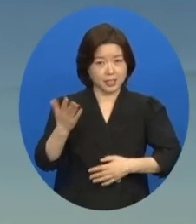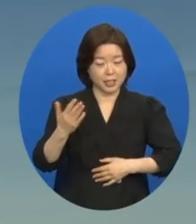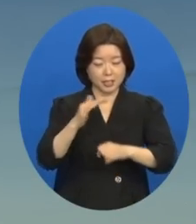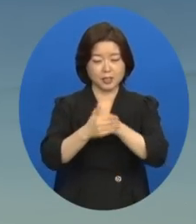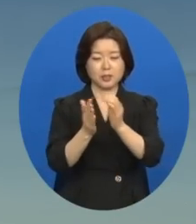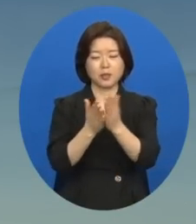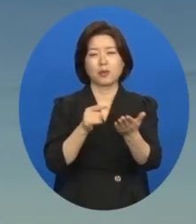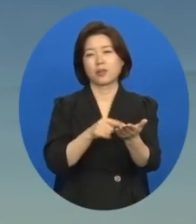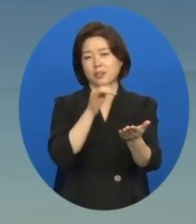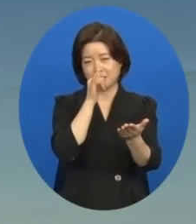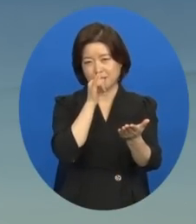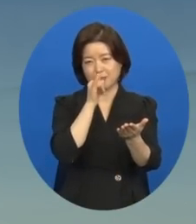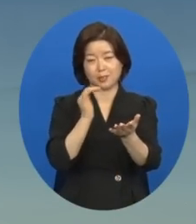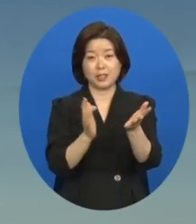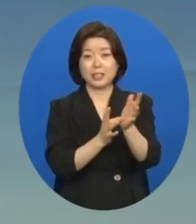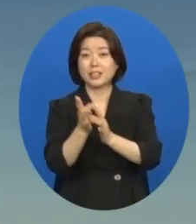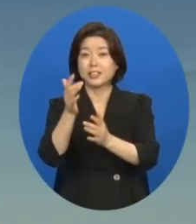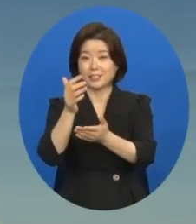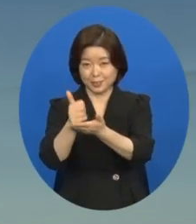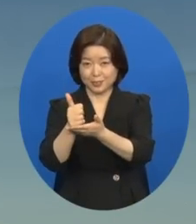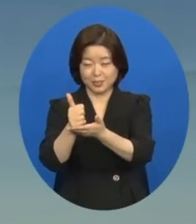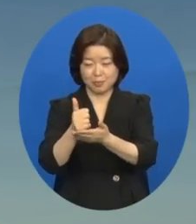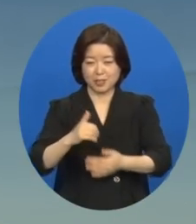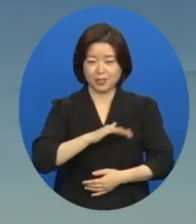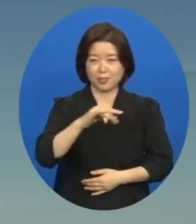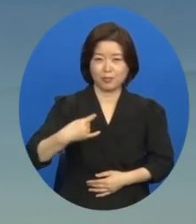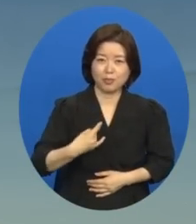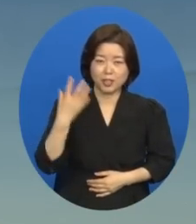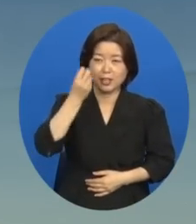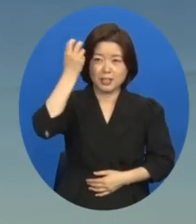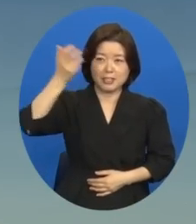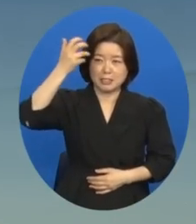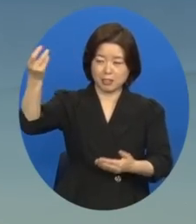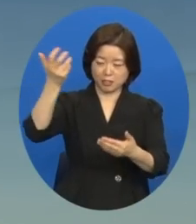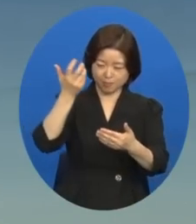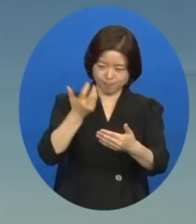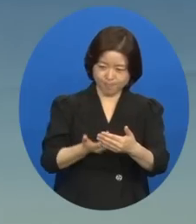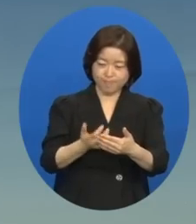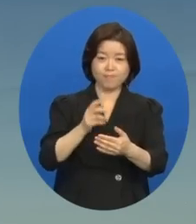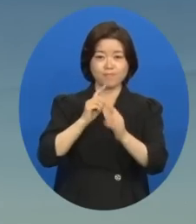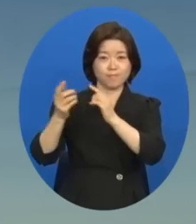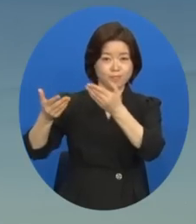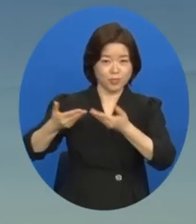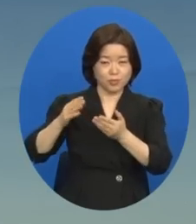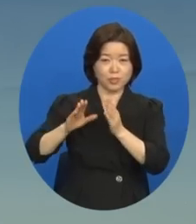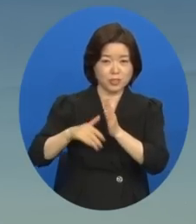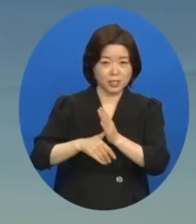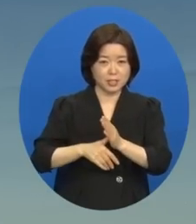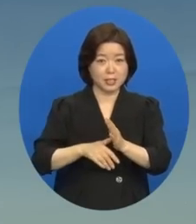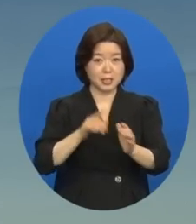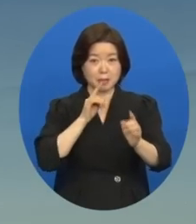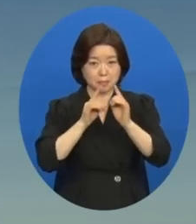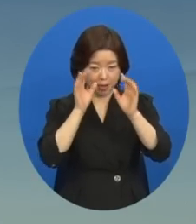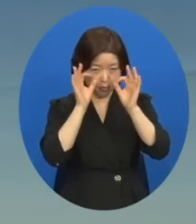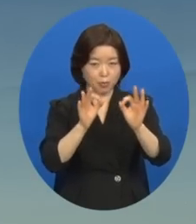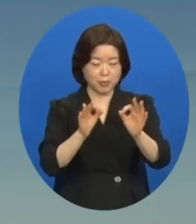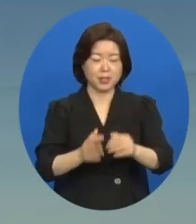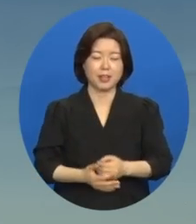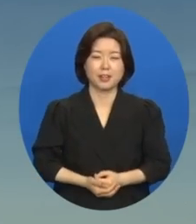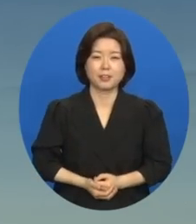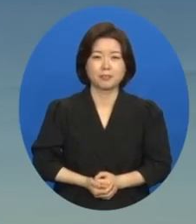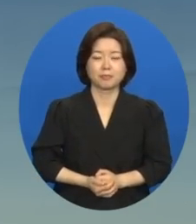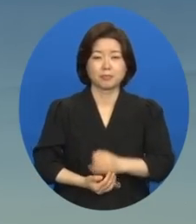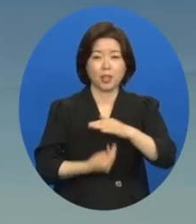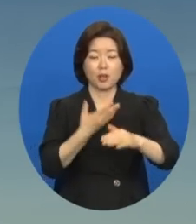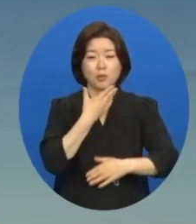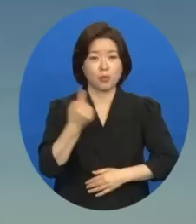근거가 있습니다. 예수님께서 우리에게 성령이 오실 거라고 말씀하실 때 뭐라고 말씀하셨는지 한번 들어보시기 바랍니다.